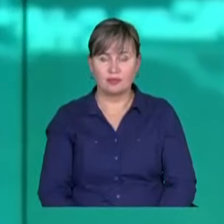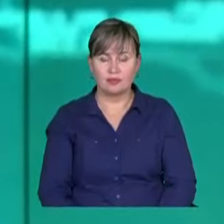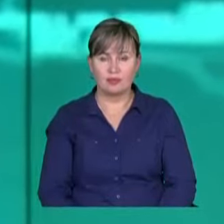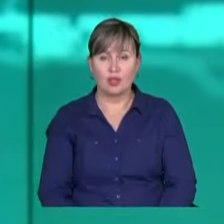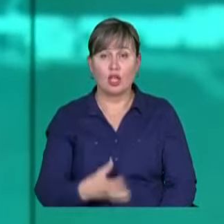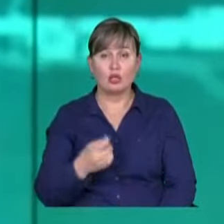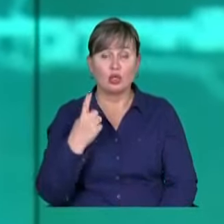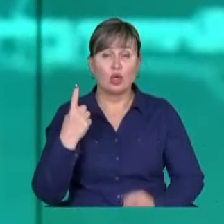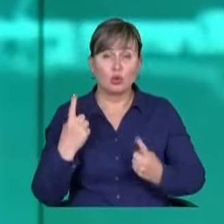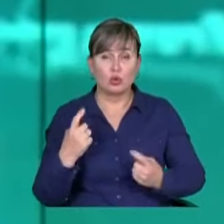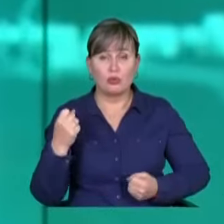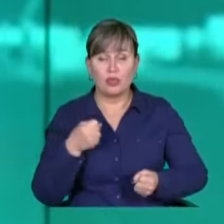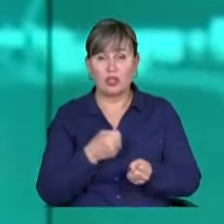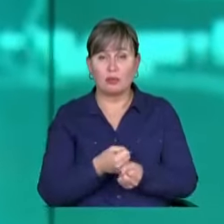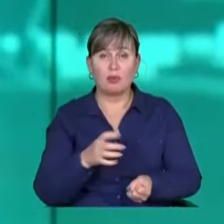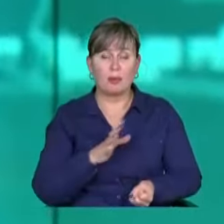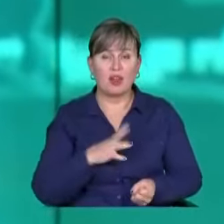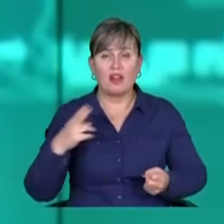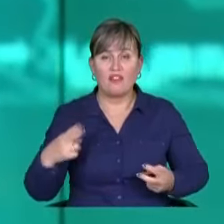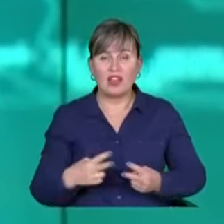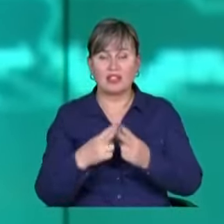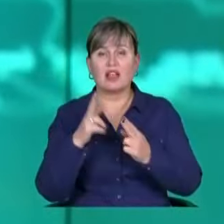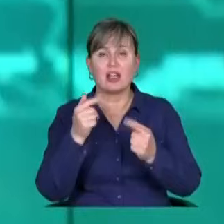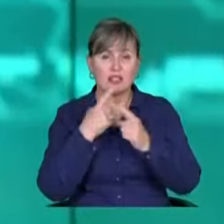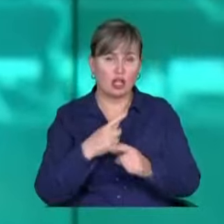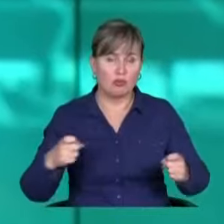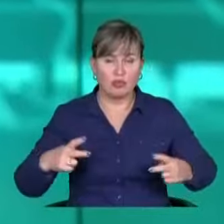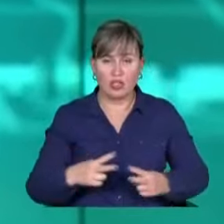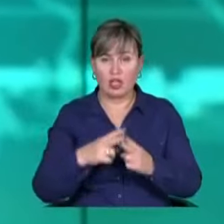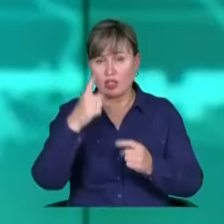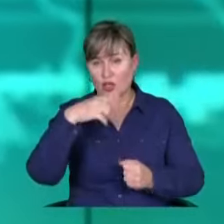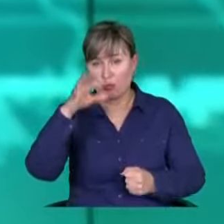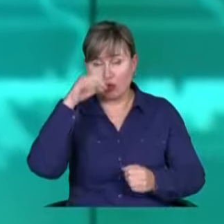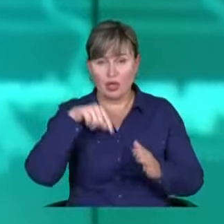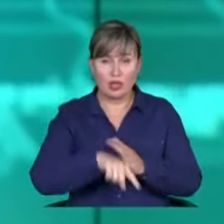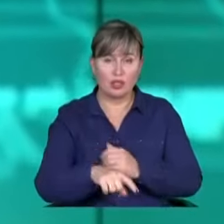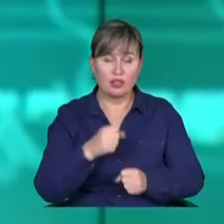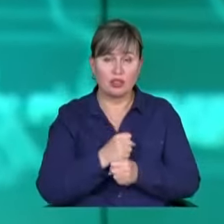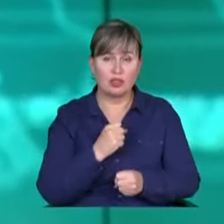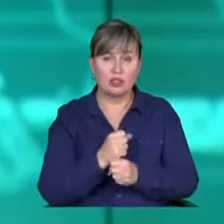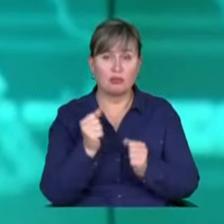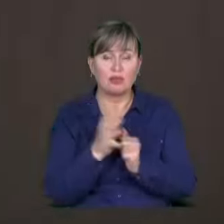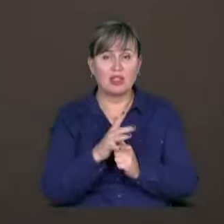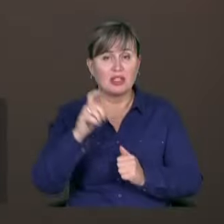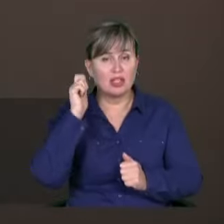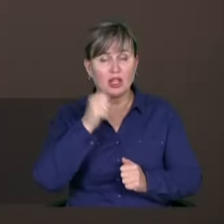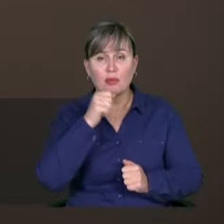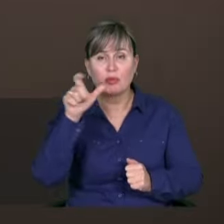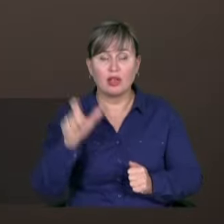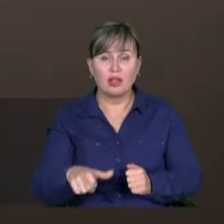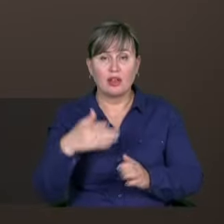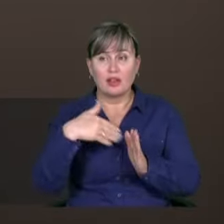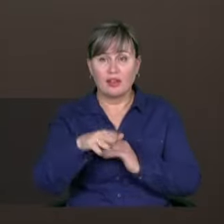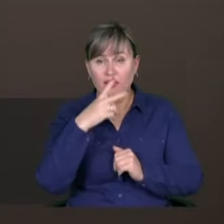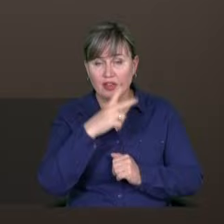Еще одно крупное ДТП произошло в Астане. Как сообщили в столичной полиции, устроил его 15-летний подросток. Видеокадры